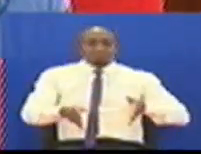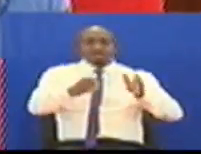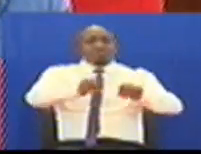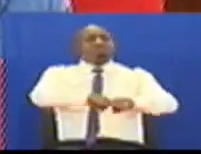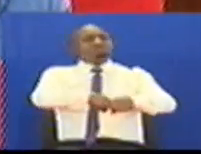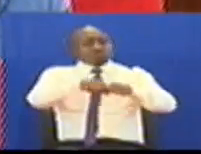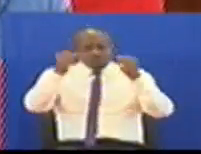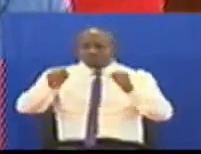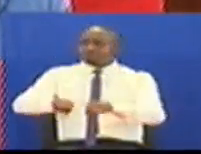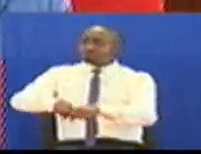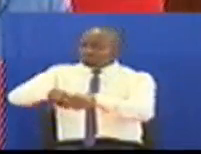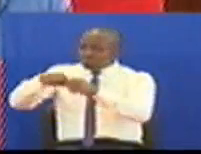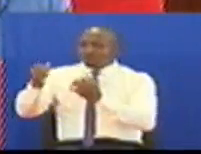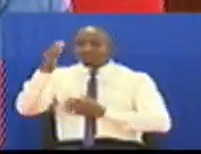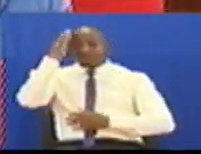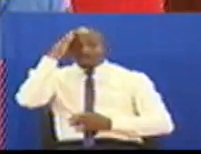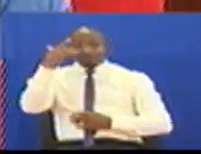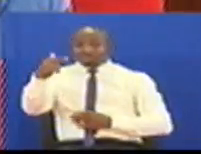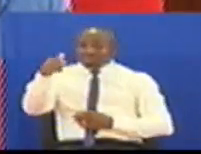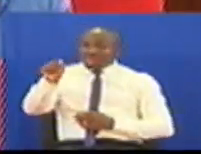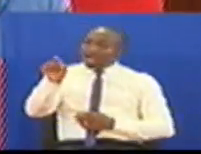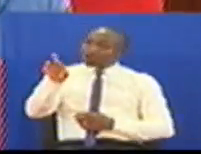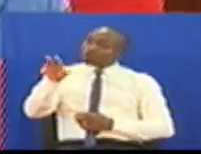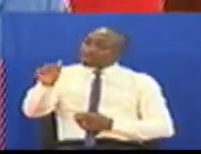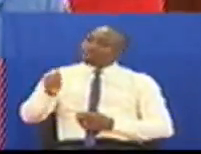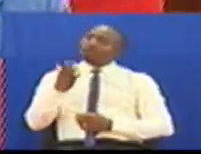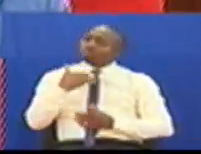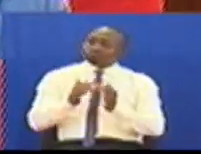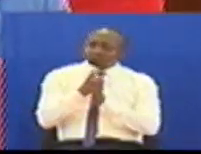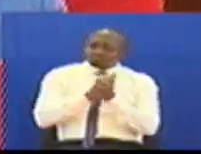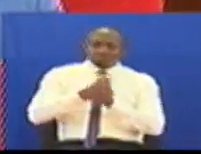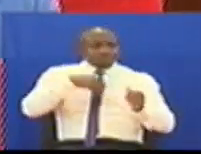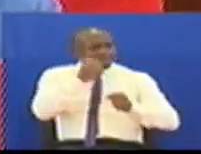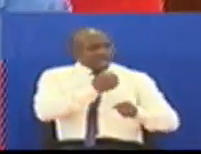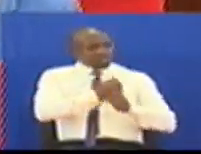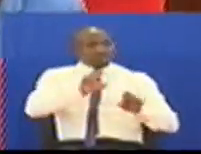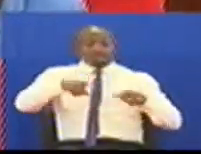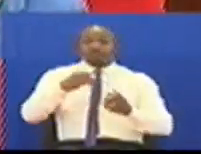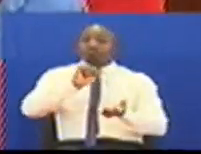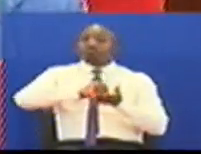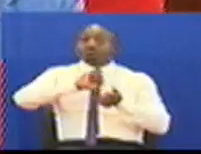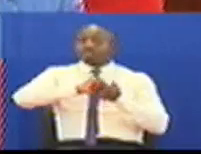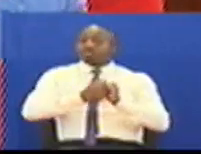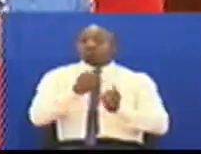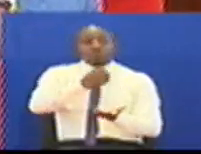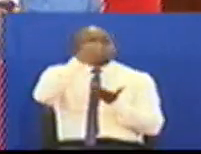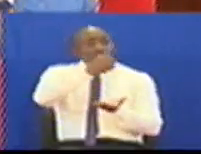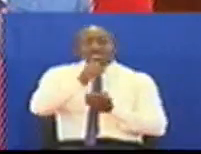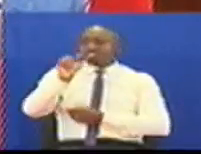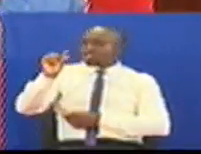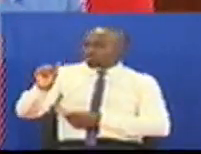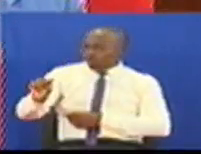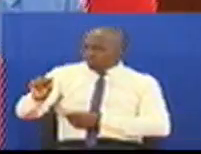na ninajua TARURA wanataka kufanya kazi lakini bajeti yao ni ndogo. Katika jimbo la Segerea tuna